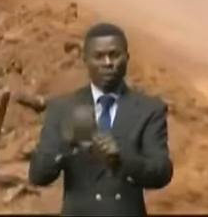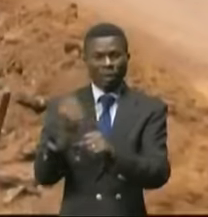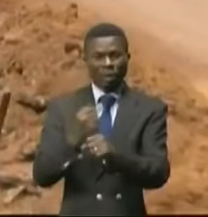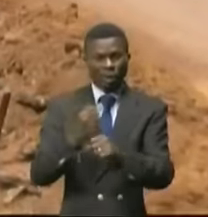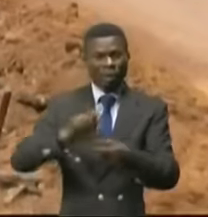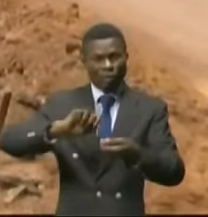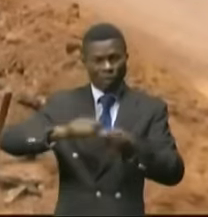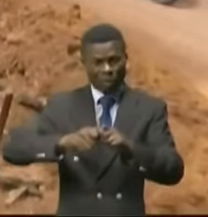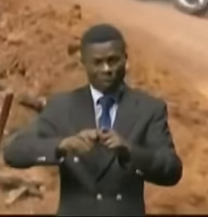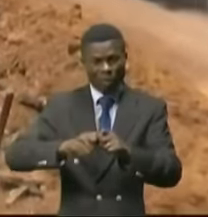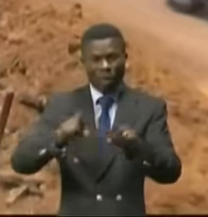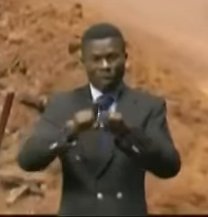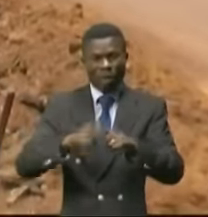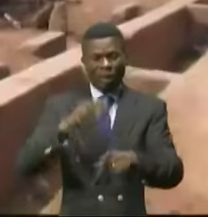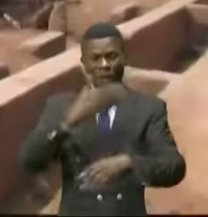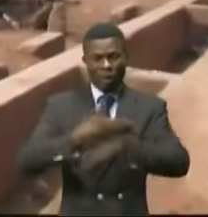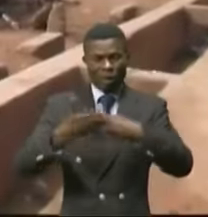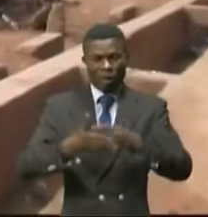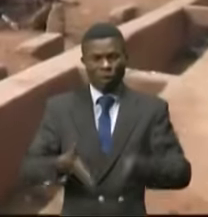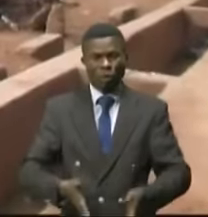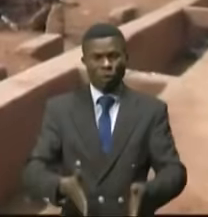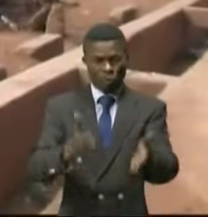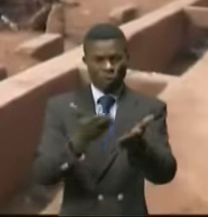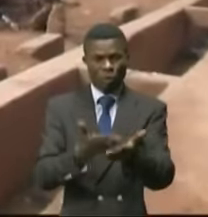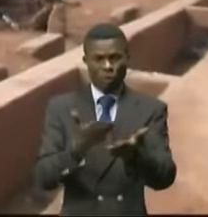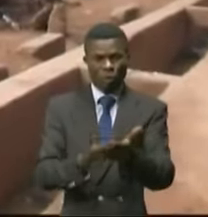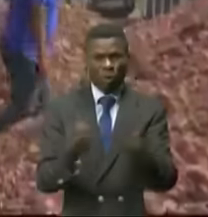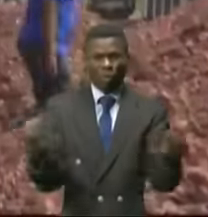de réhabilitation et d'aménagement de cette